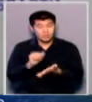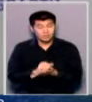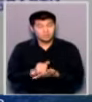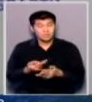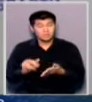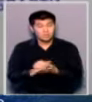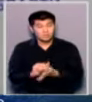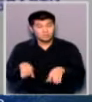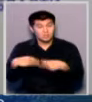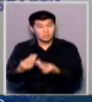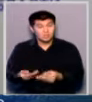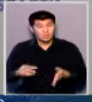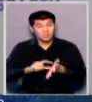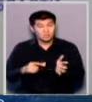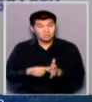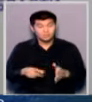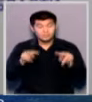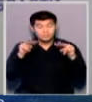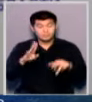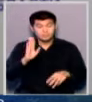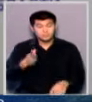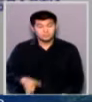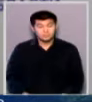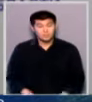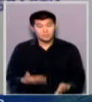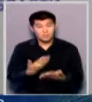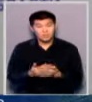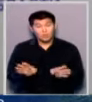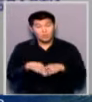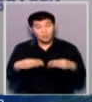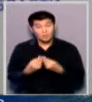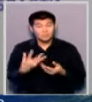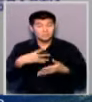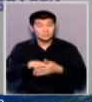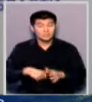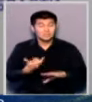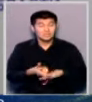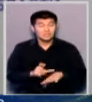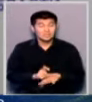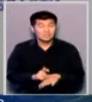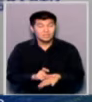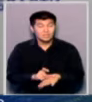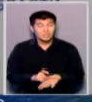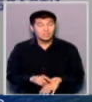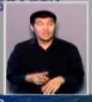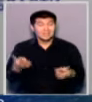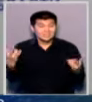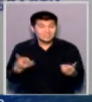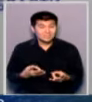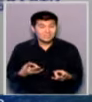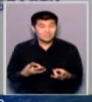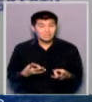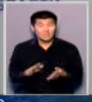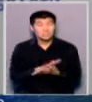тапсырады, оны арнайы комиссия құрамы қарайды. Және мысалы бірнеше отбасының ішінен сол ең аса мұқтаж,